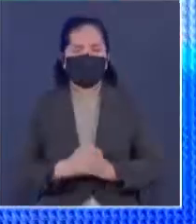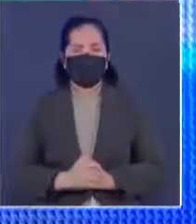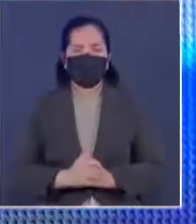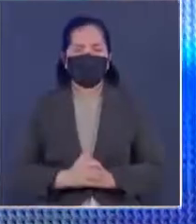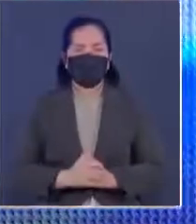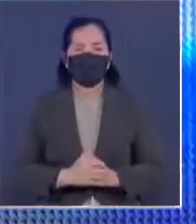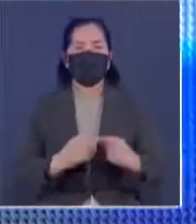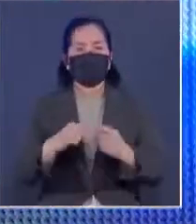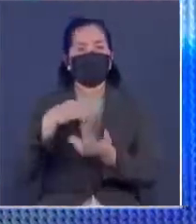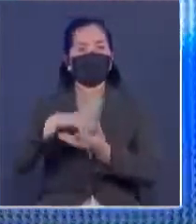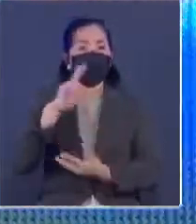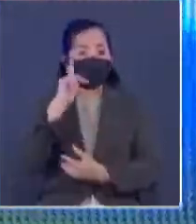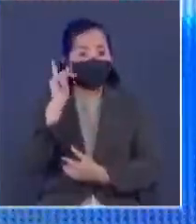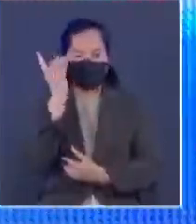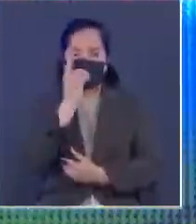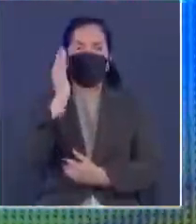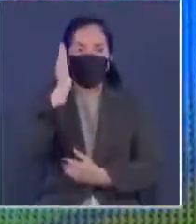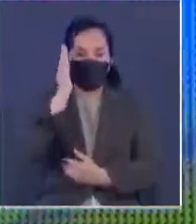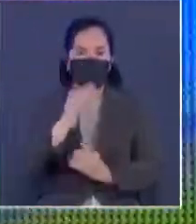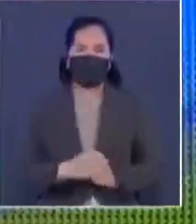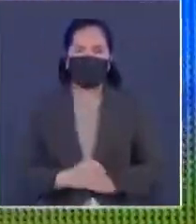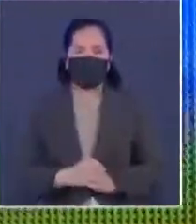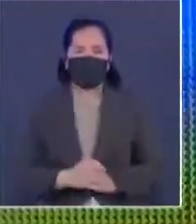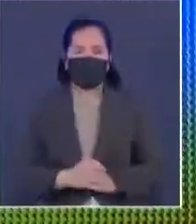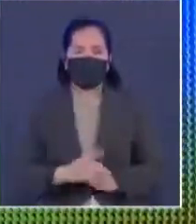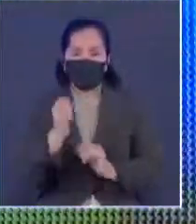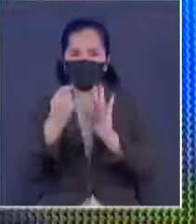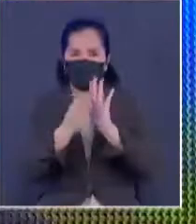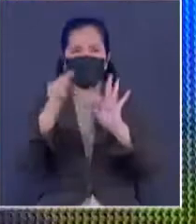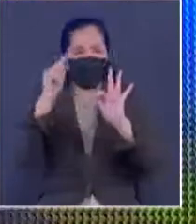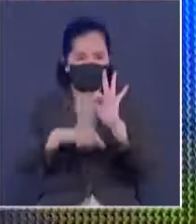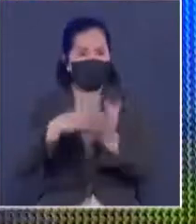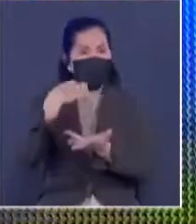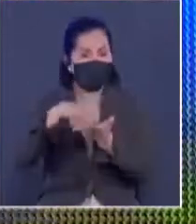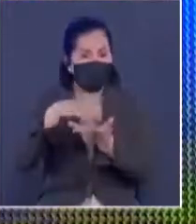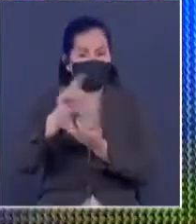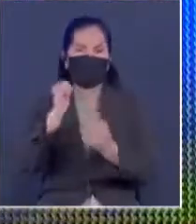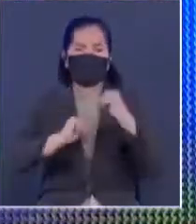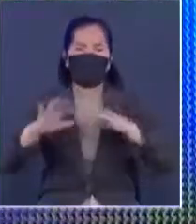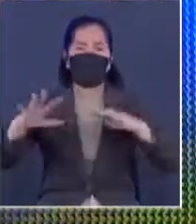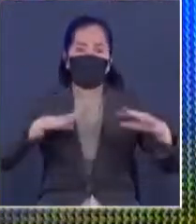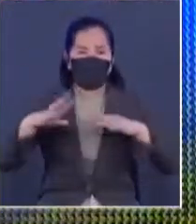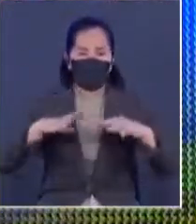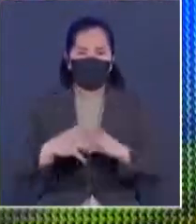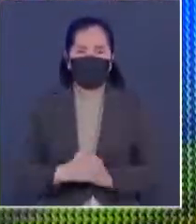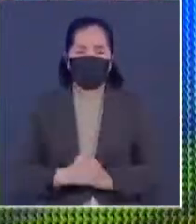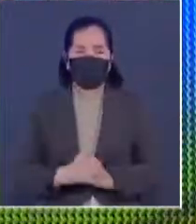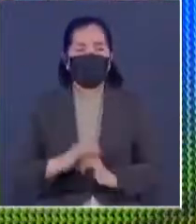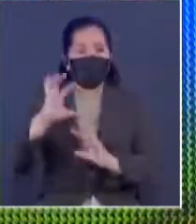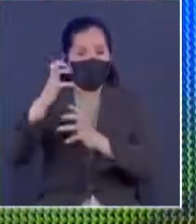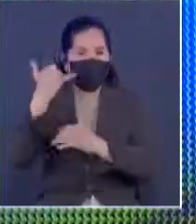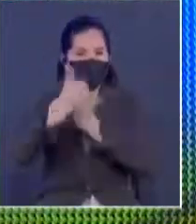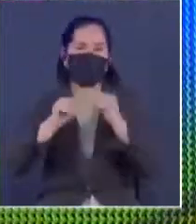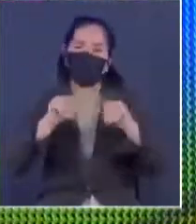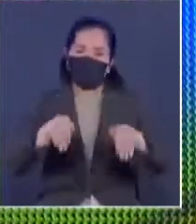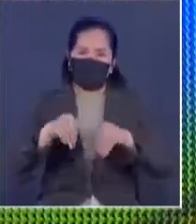ู้ชมคะเราไปต่อกันที่ข่าวของนักแสดงหนุ่มพี่ตู่ภพธรนะคะก็ได้ออกมาพูดถึงเรื่องที่ไปเล่นหนังฮอลลีวูดภาพยนตร์เรื่อง13 Lives ค่ะที่ประเทศ